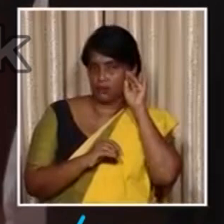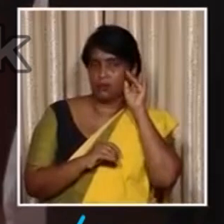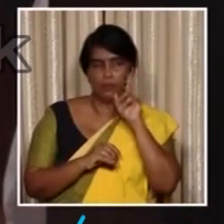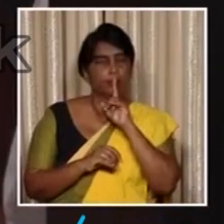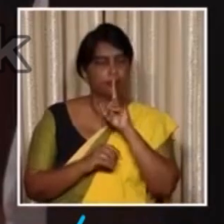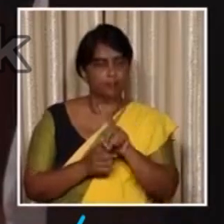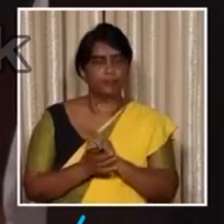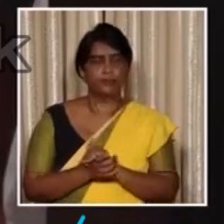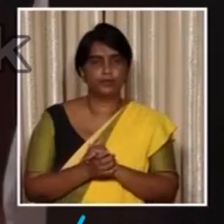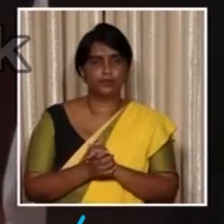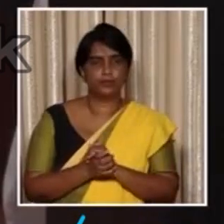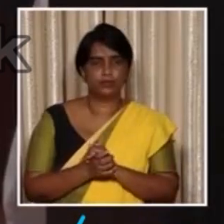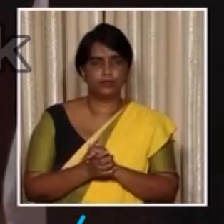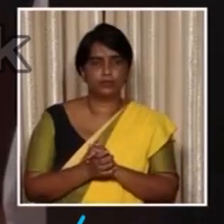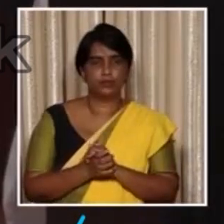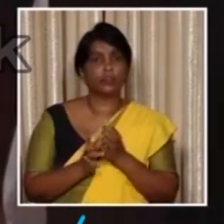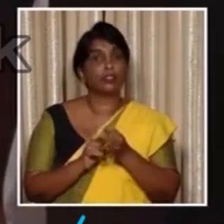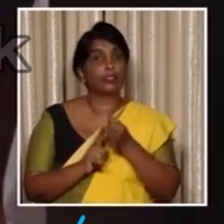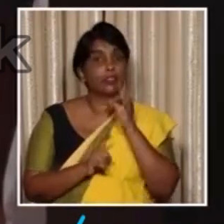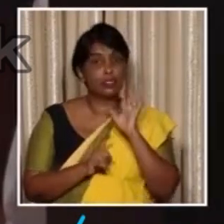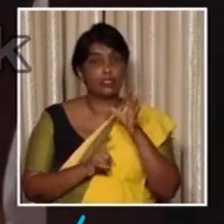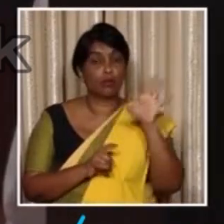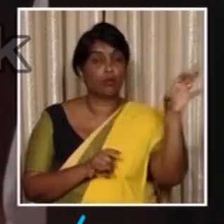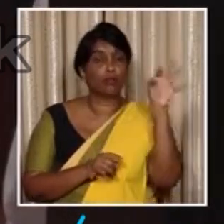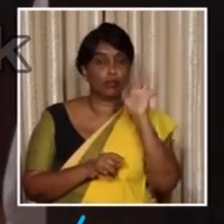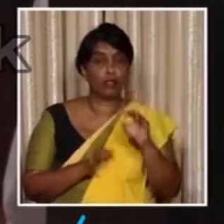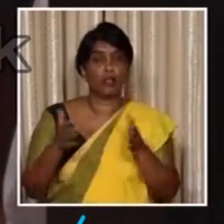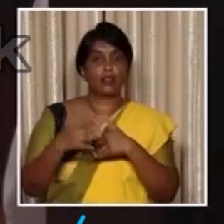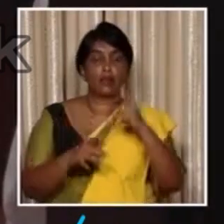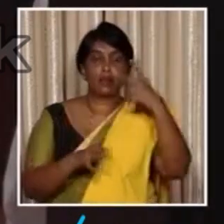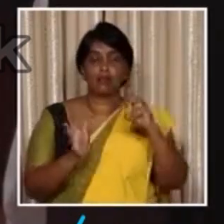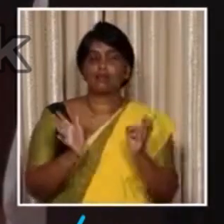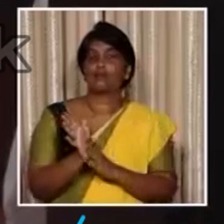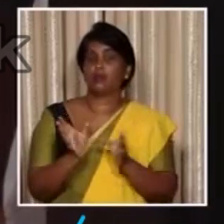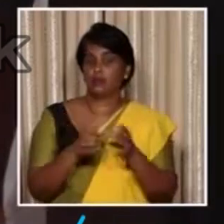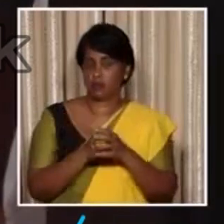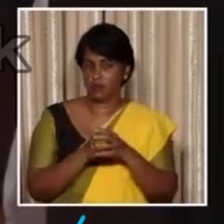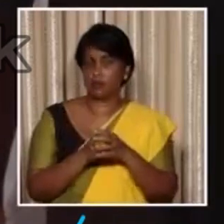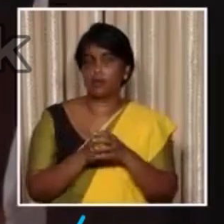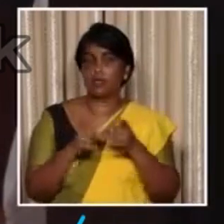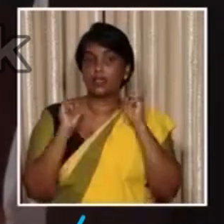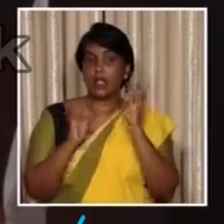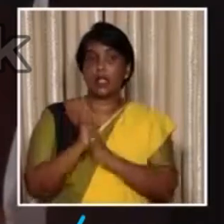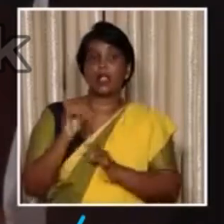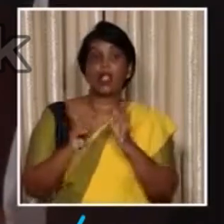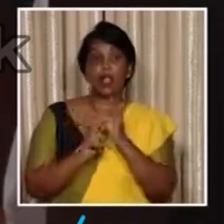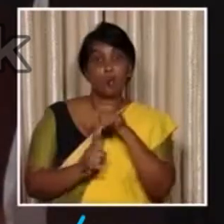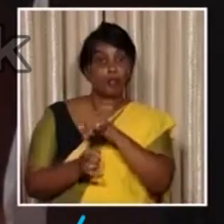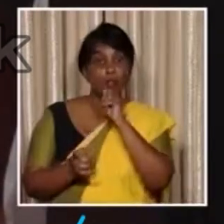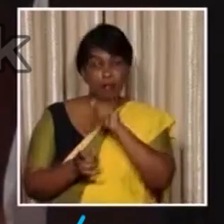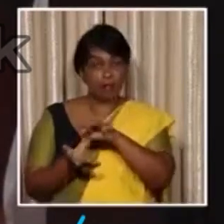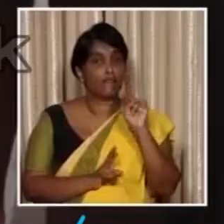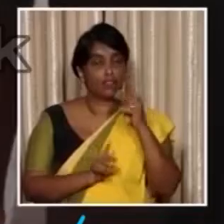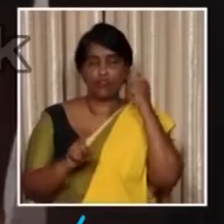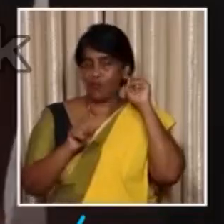කියන්නේ මේ ජනාධිපතිවරයා පත් කරාලු කැබිනට් අනුකමිටුවක් ක්‍රීඩාමතිවරයා ගත්ත තීන්දුව හරිද නැද්ද